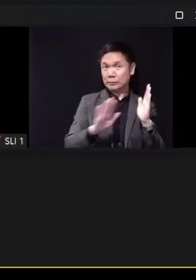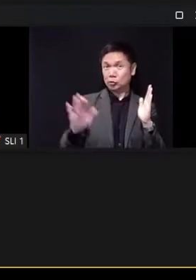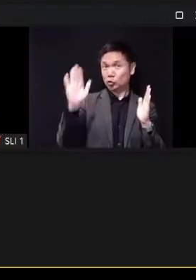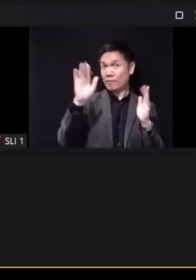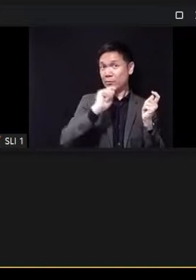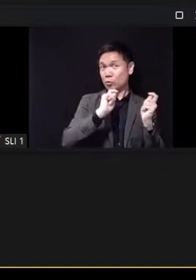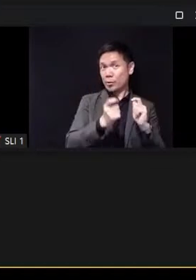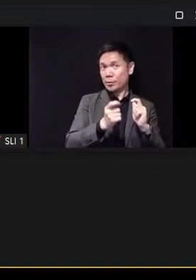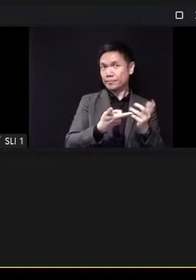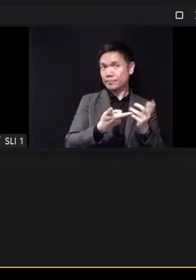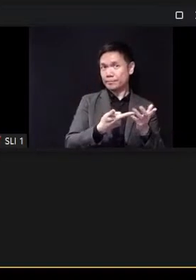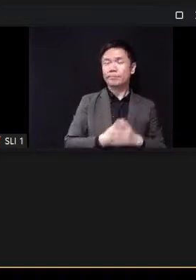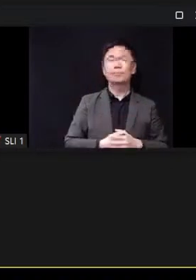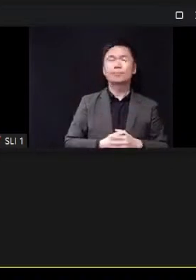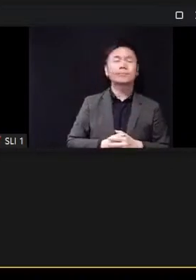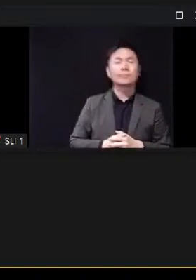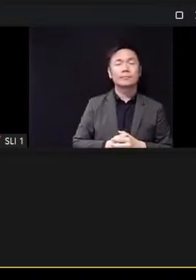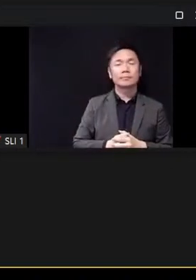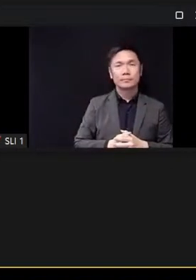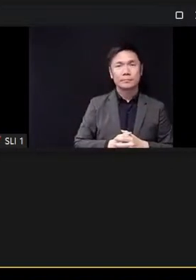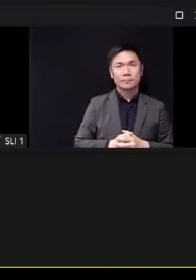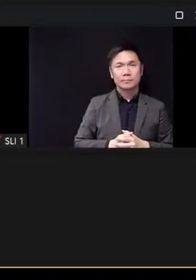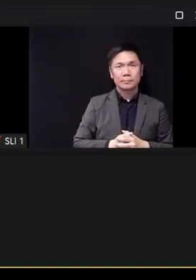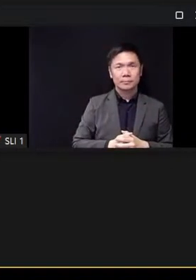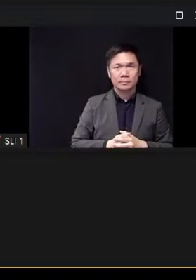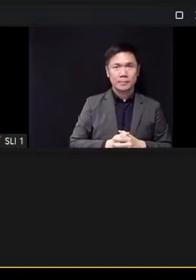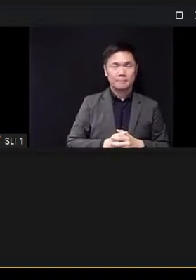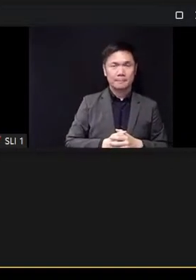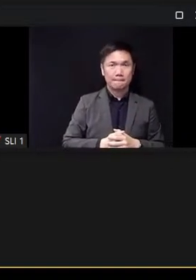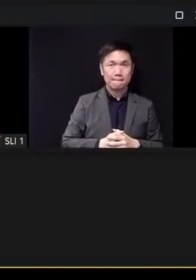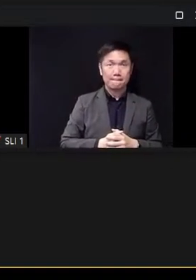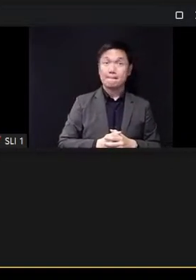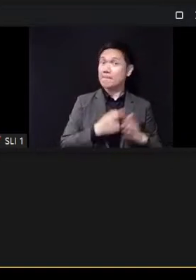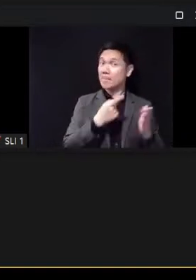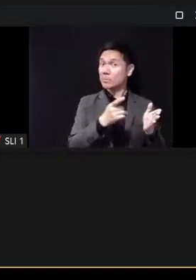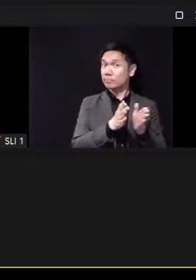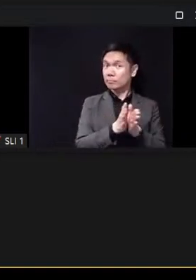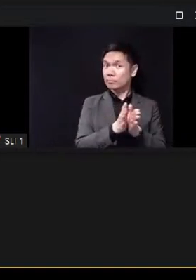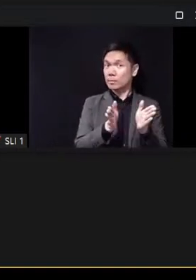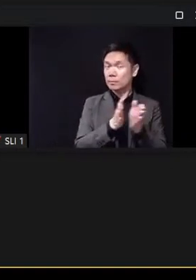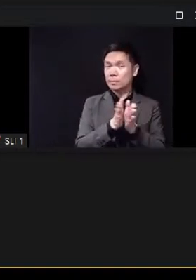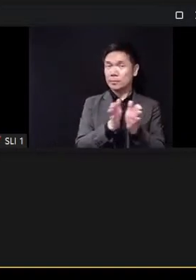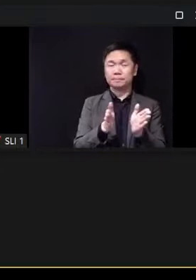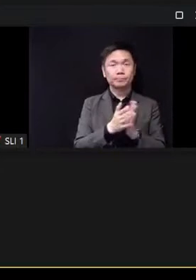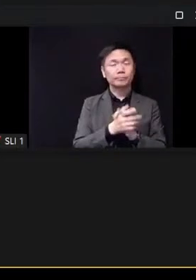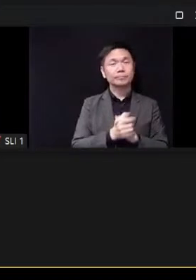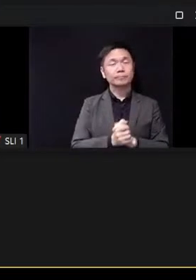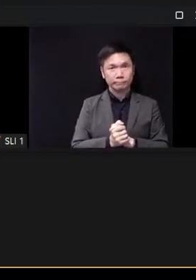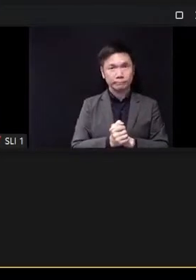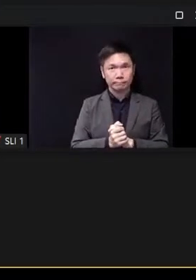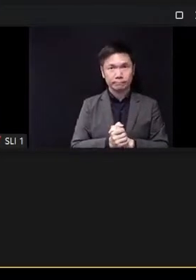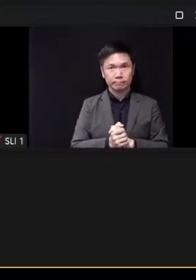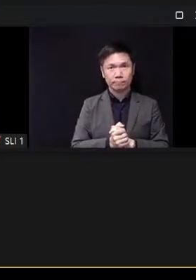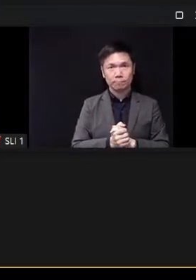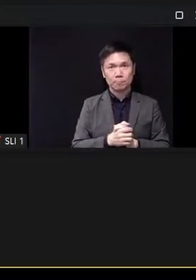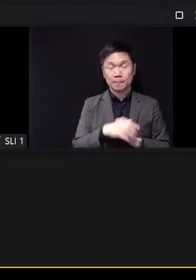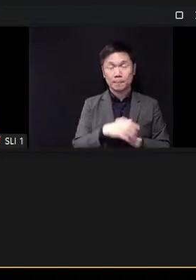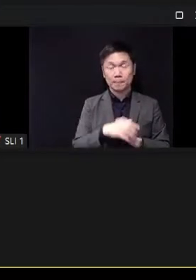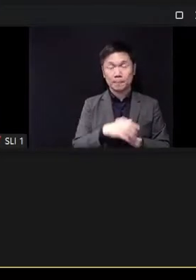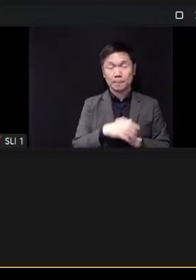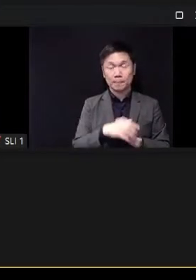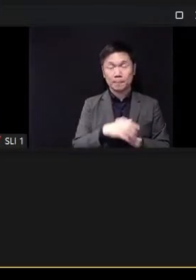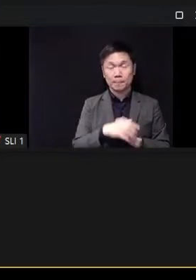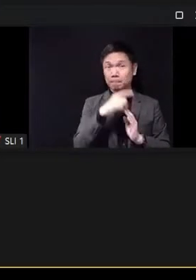посвящена только одному тезису – поддержке дальнейшего исполнения, реализации Министерской декларации